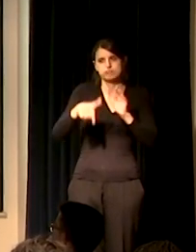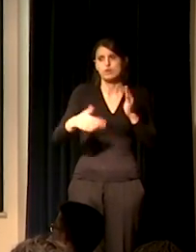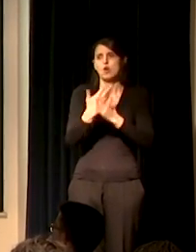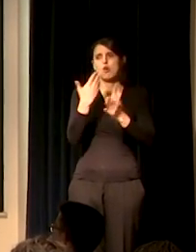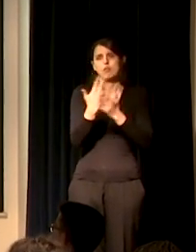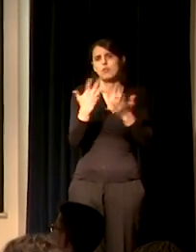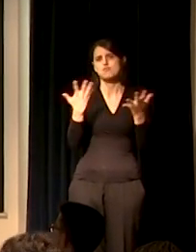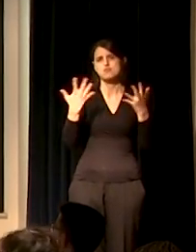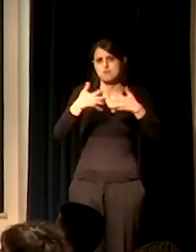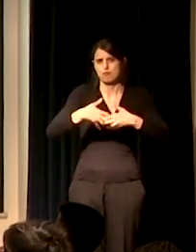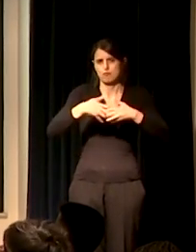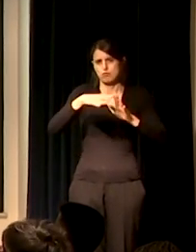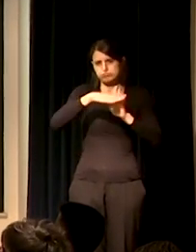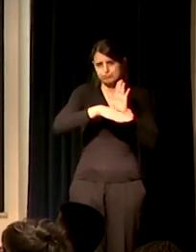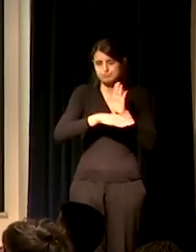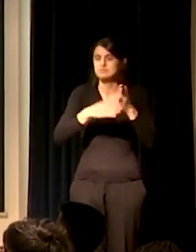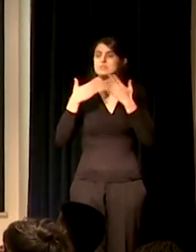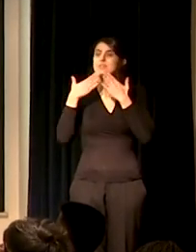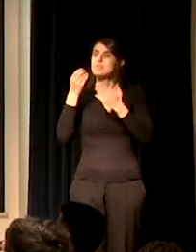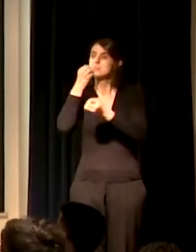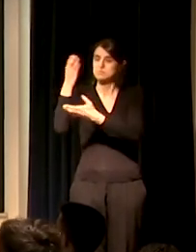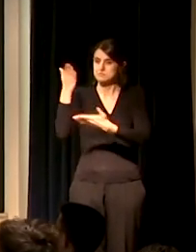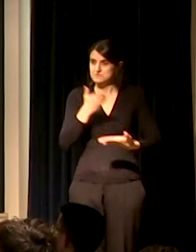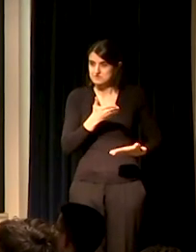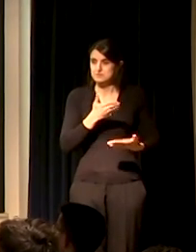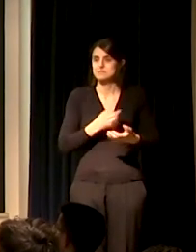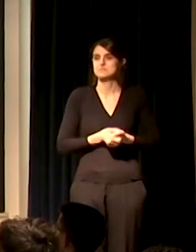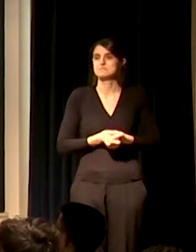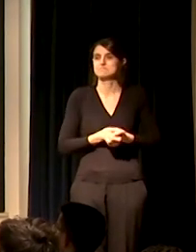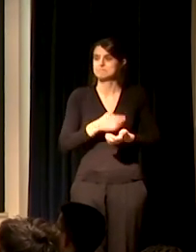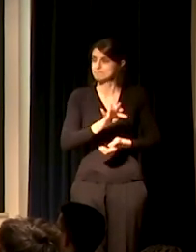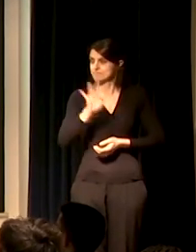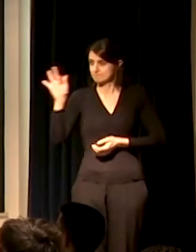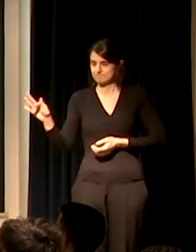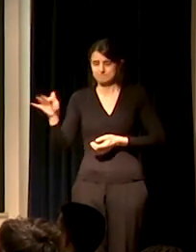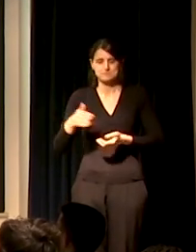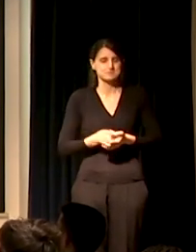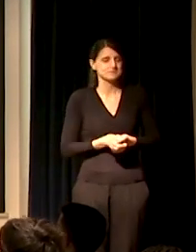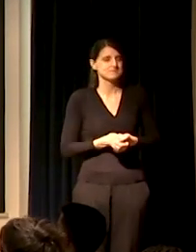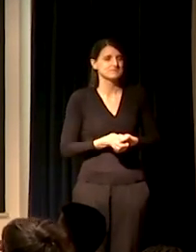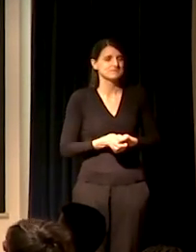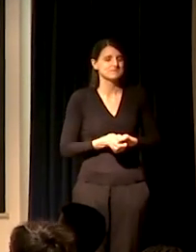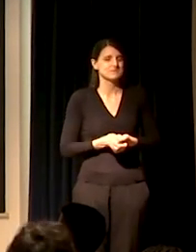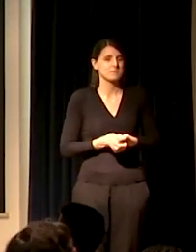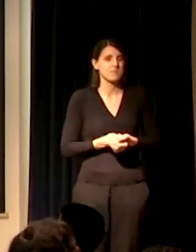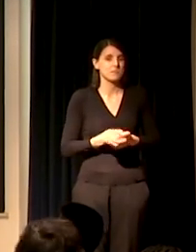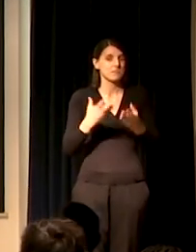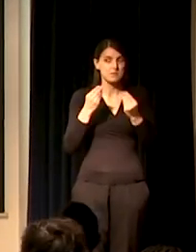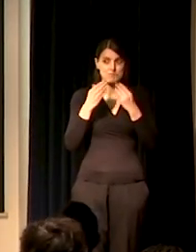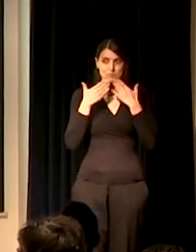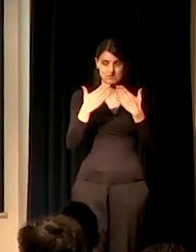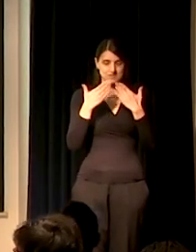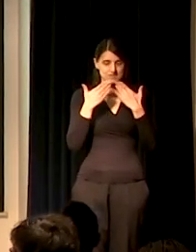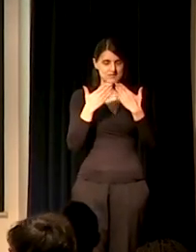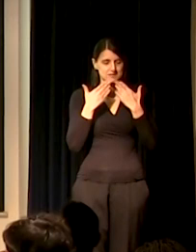jornadas. Gracias, benvingudas y benvingudas. Montse. Molt bé, doncs, moltes